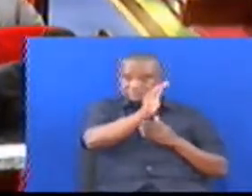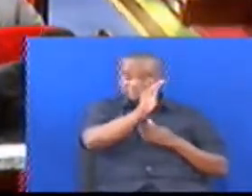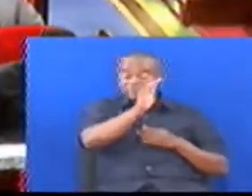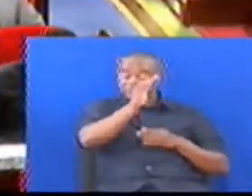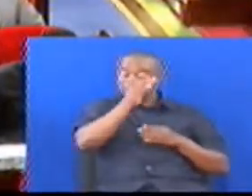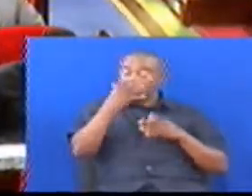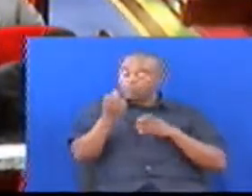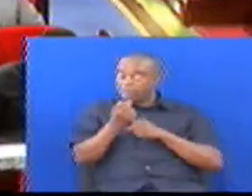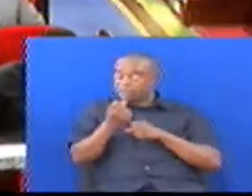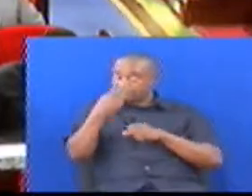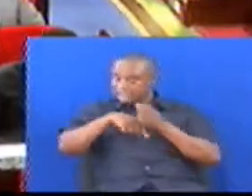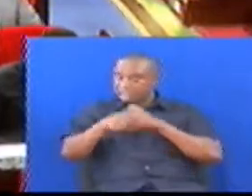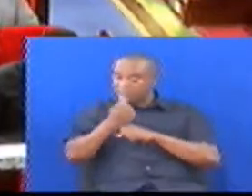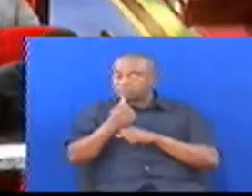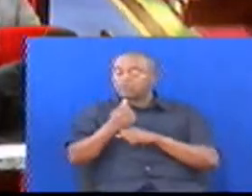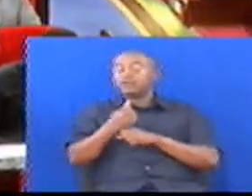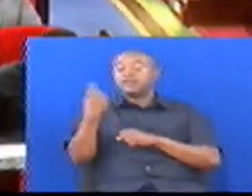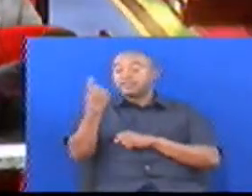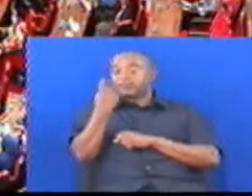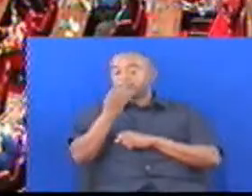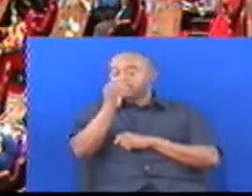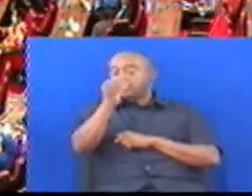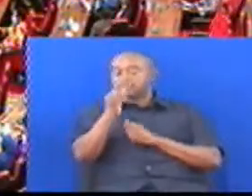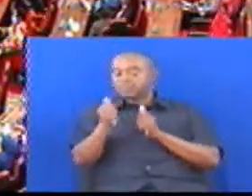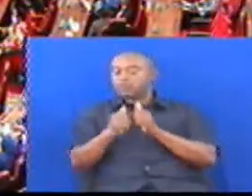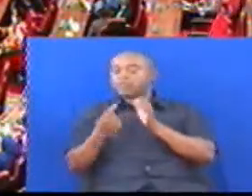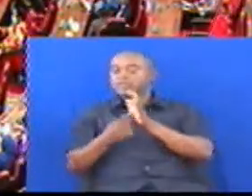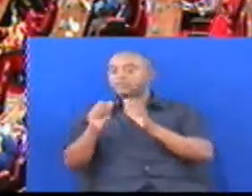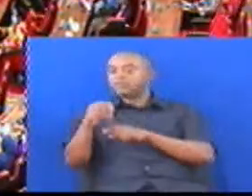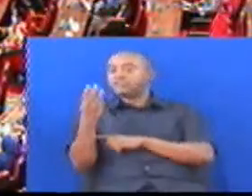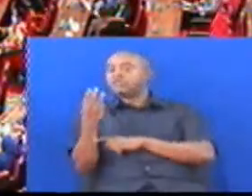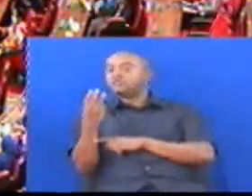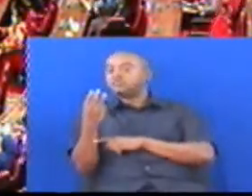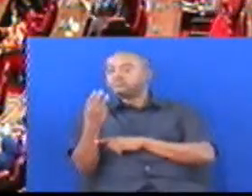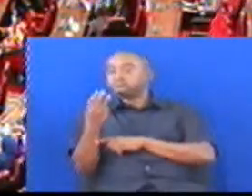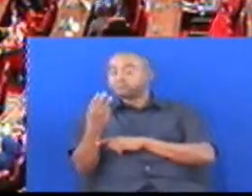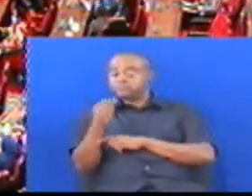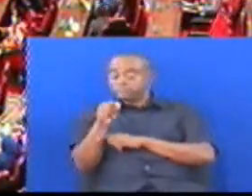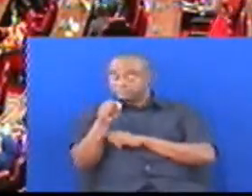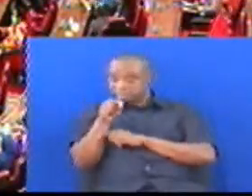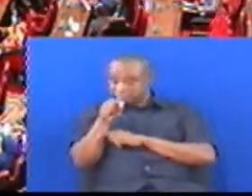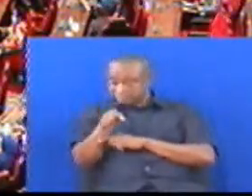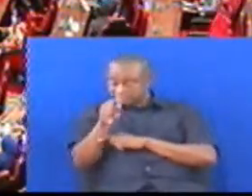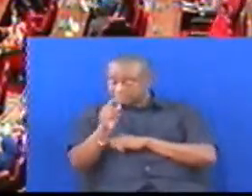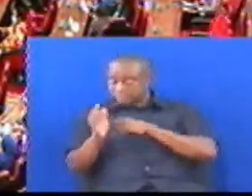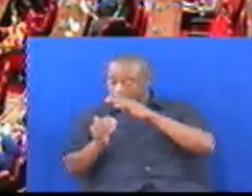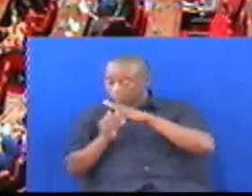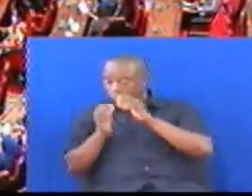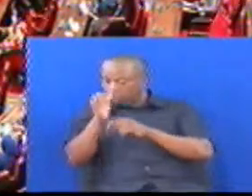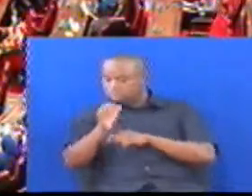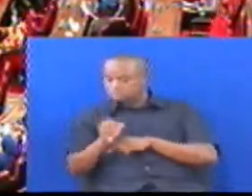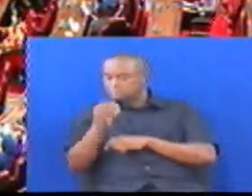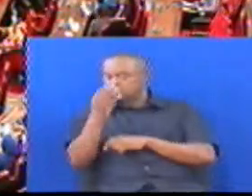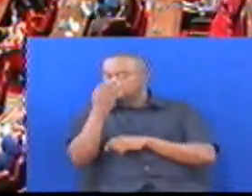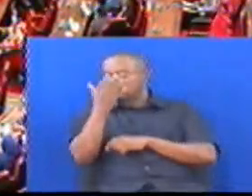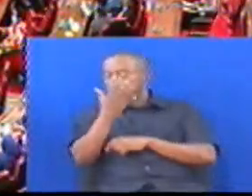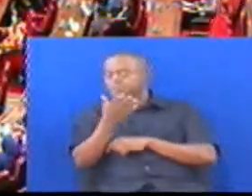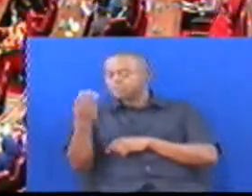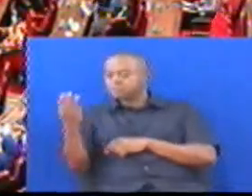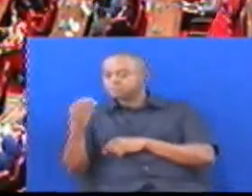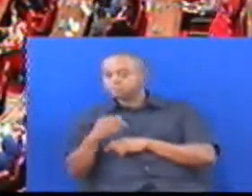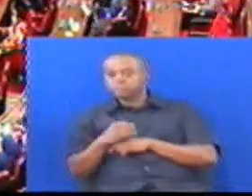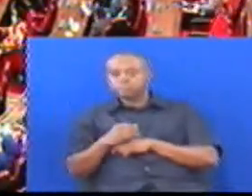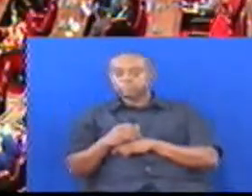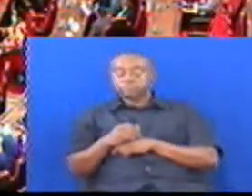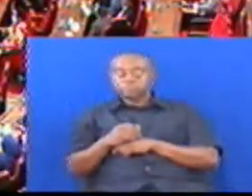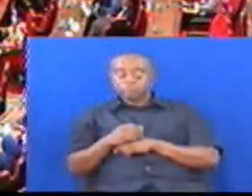la taifa ni 16.3% ikilinganishwa na ukomo wa 55%. Na uwiano wa